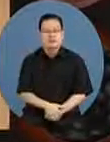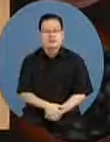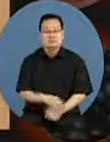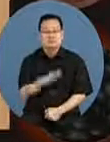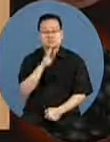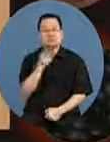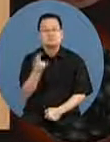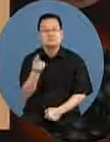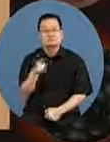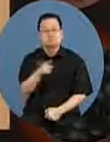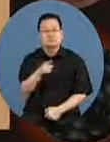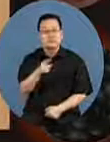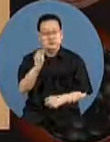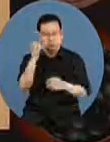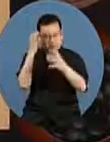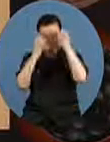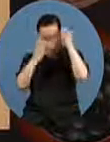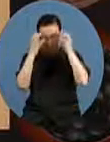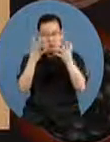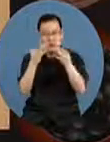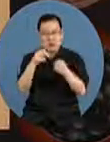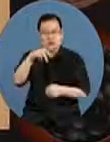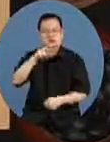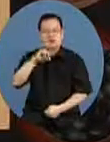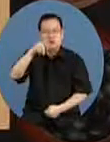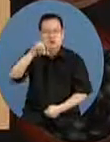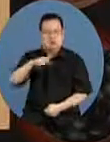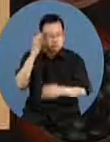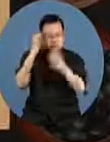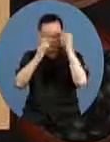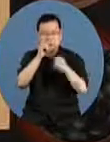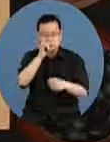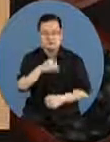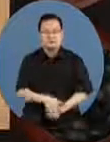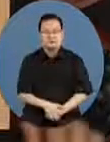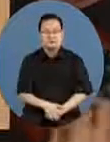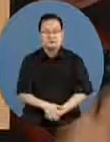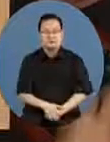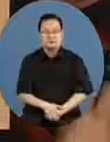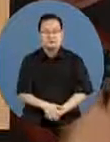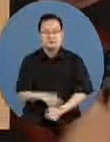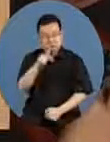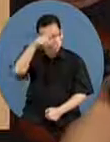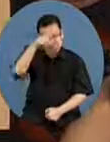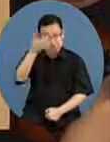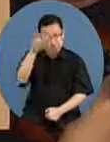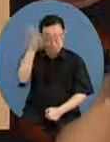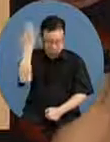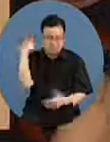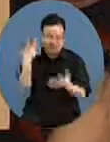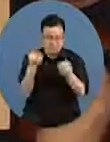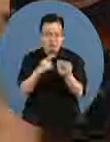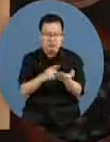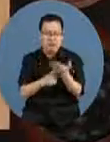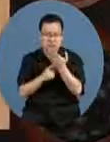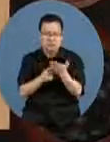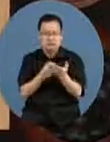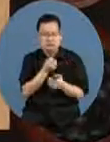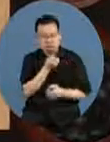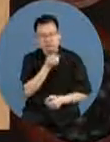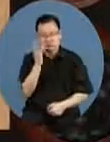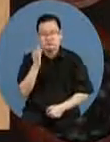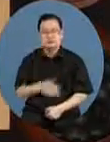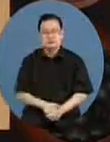상당히 난해한 정석입니다. 네. 협공을 할 때. 네. 예전에 많이 나왔던 정석이죠. 네. 자,